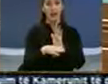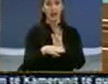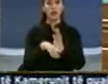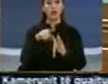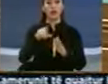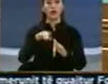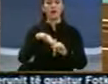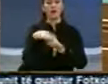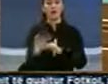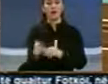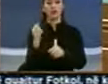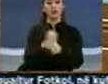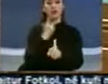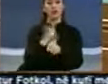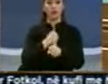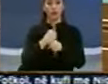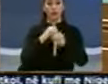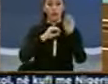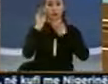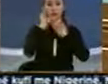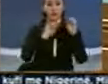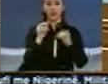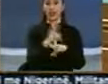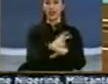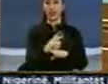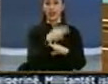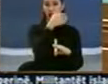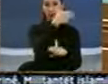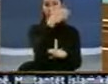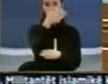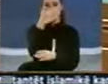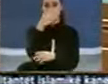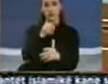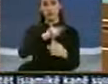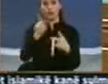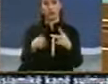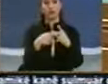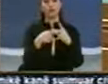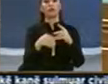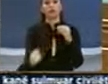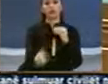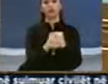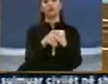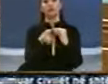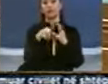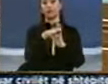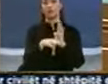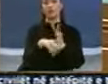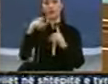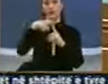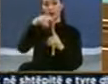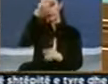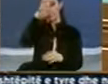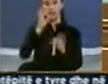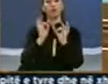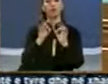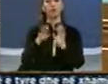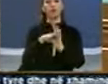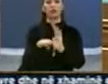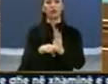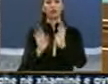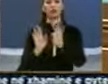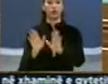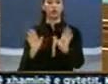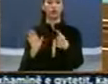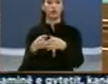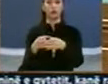të ligjit që do të jetë për ndërmarrjet publike, do të procedohet dhe statusi i Trepçës, statusi juridik, do të